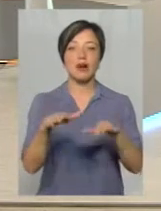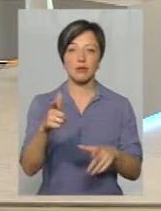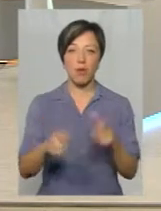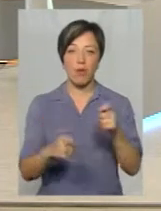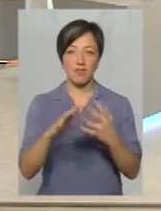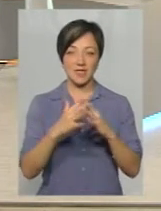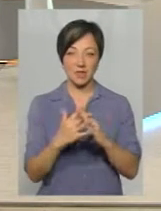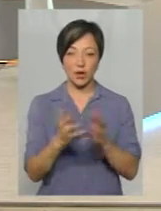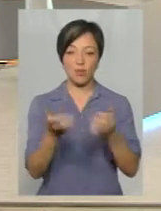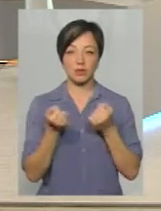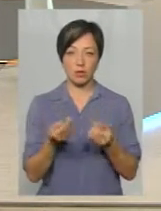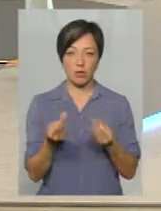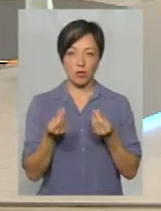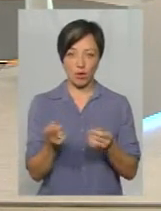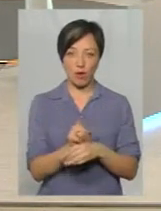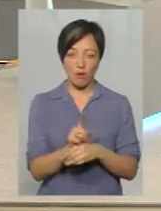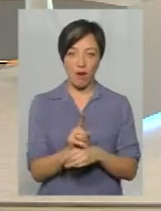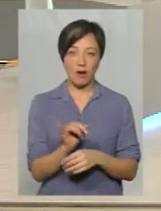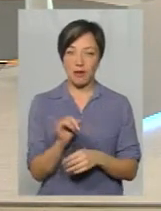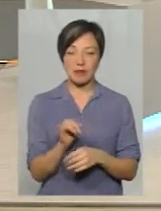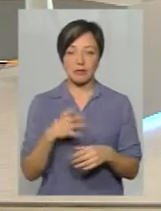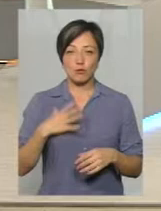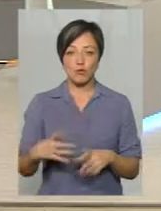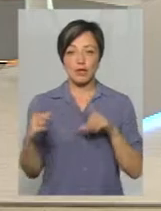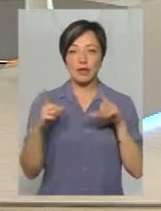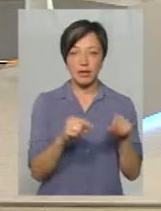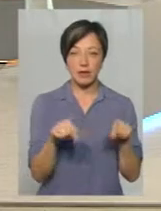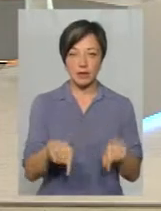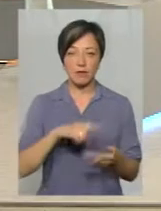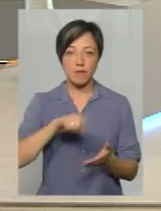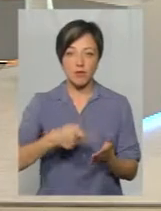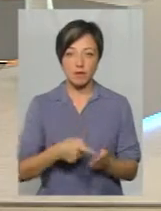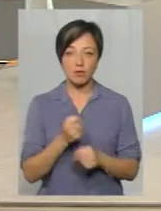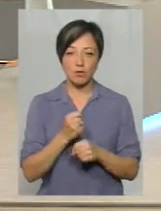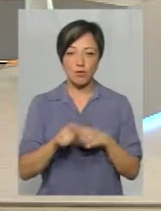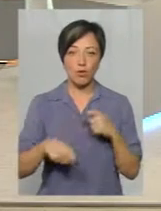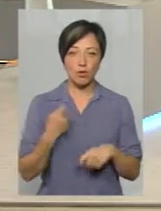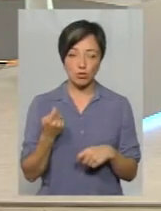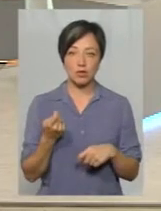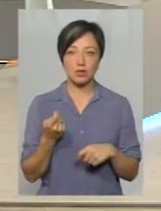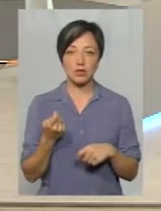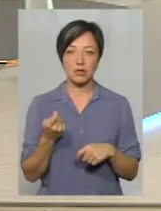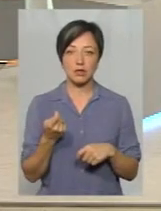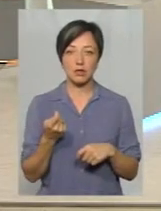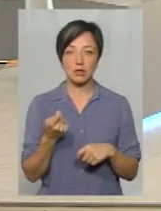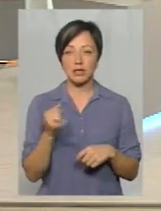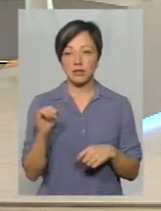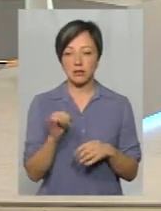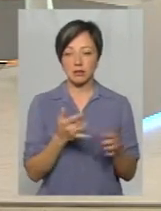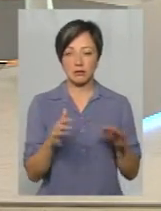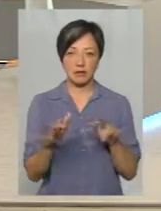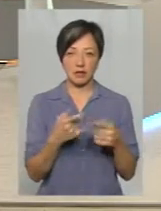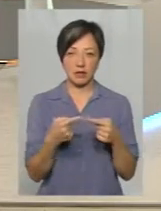то молочко, отримати нормальні кошти, і вона б не змушена була сюди їздити, вчиняти якісь правопорушення і